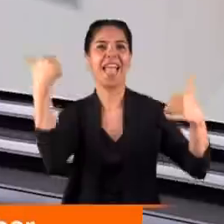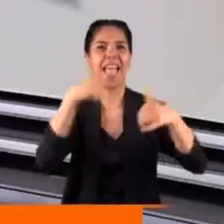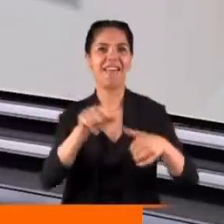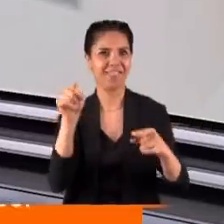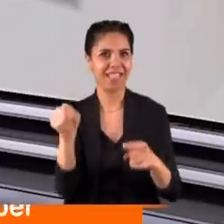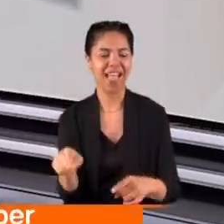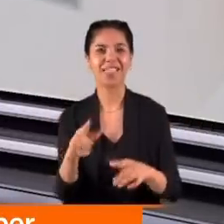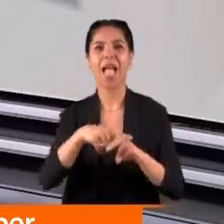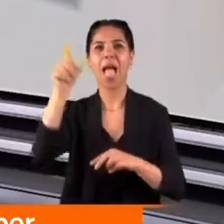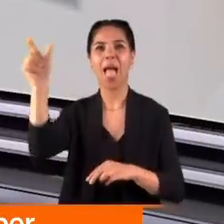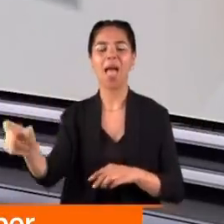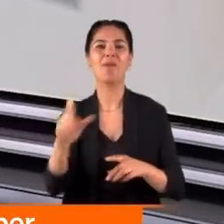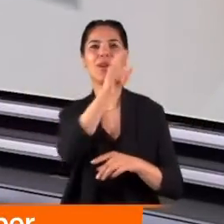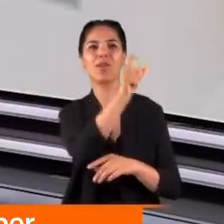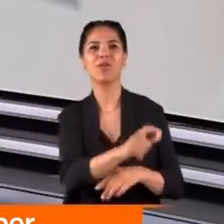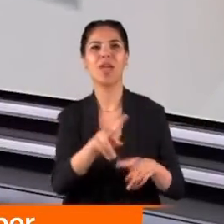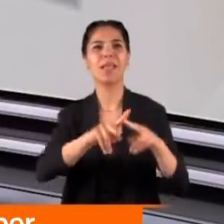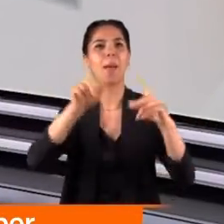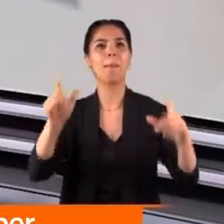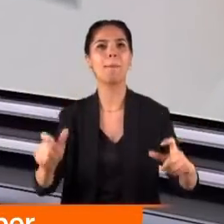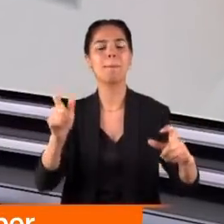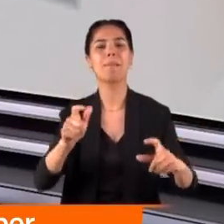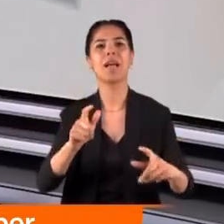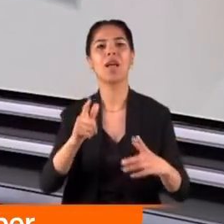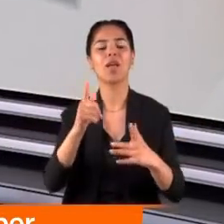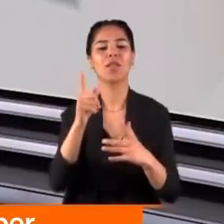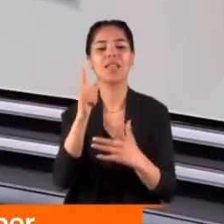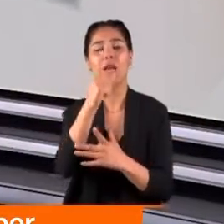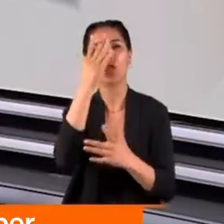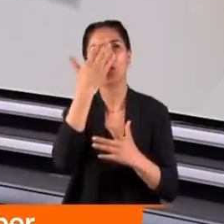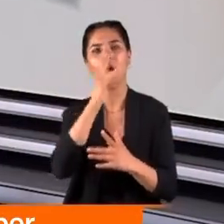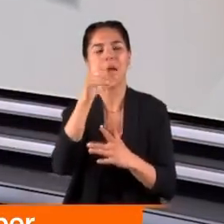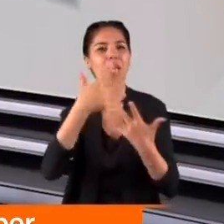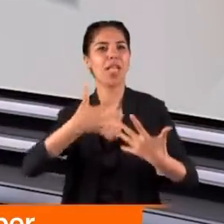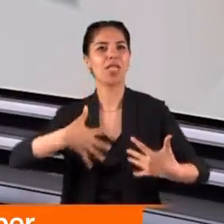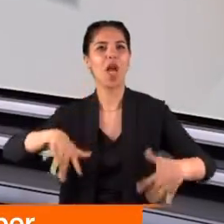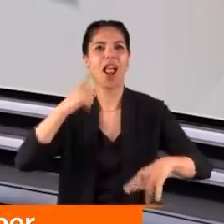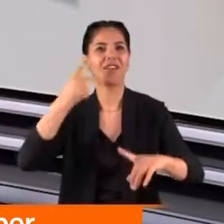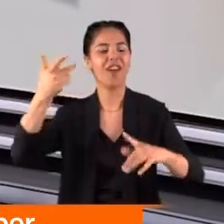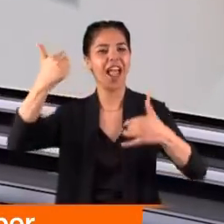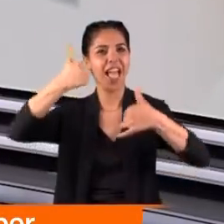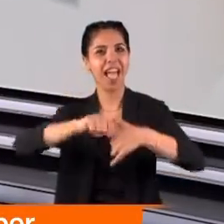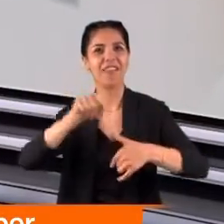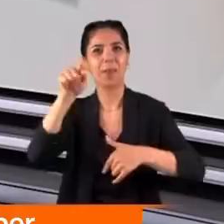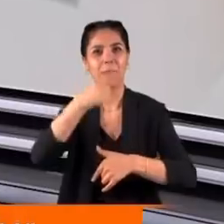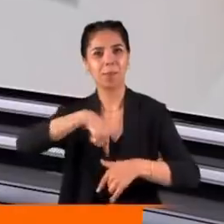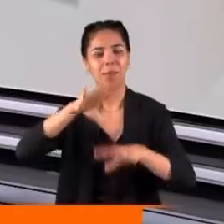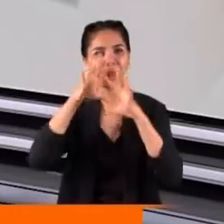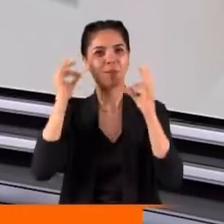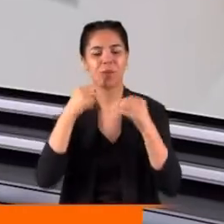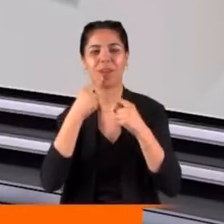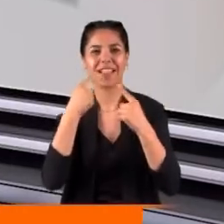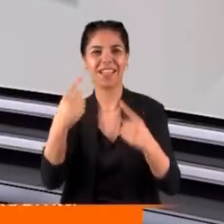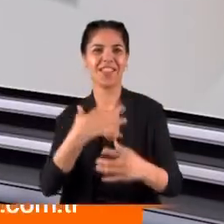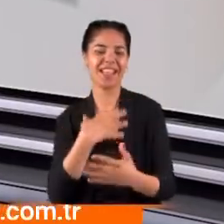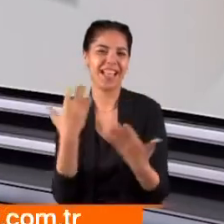girdi. Ebru ve Cedi Makedonya'nın Ohri kentinde sade bir törenle evlendiler. Şimdi o düğüne götüreceğiz sizleri. Biz de mutluluklar diliyoruz